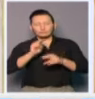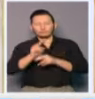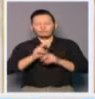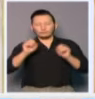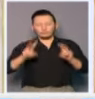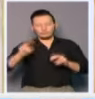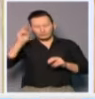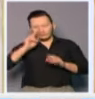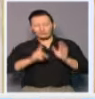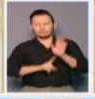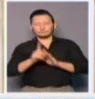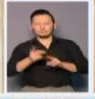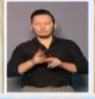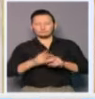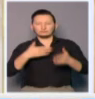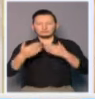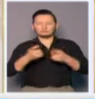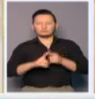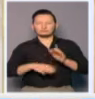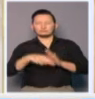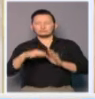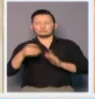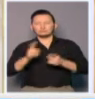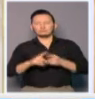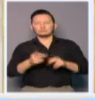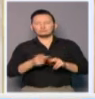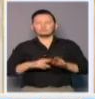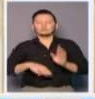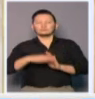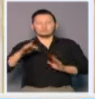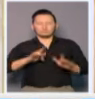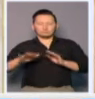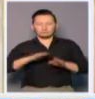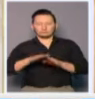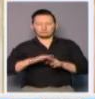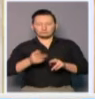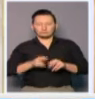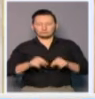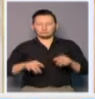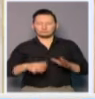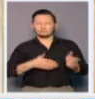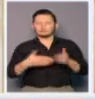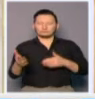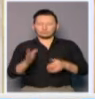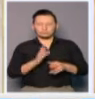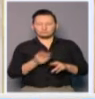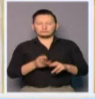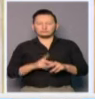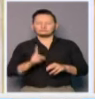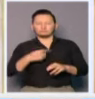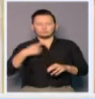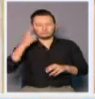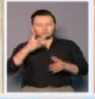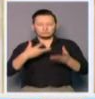специалистов, приобщать к новым технологиям, которые имеются в мире, это стало традицией, как, я думаю,